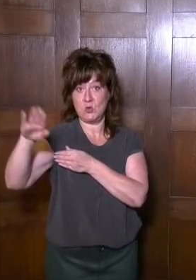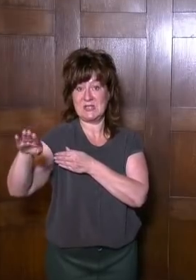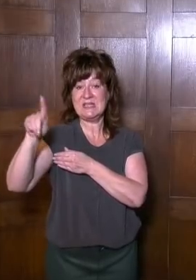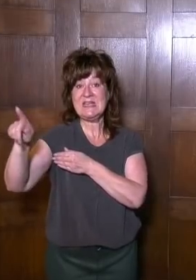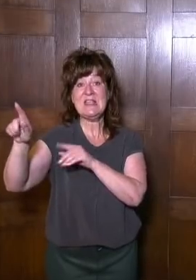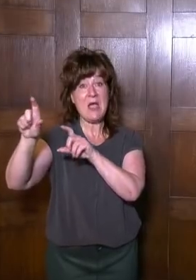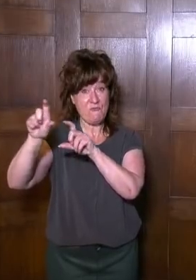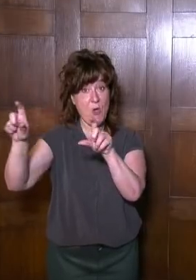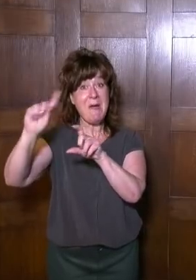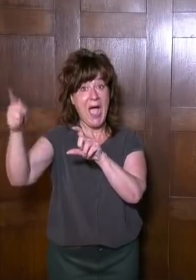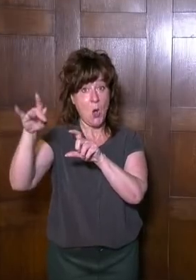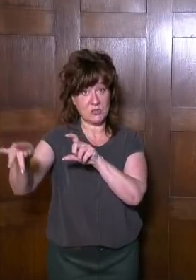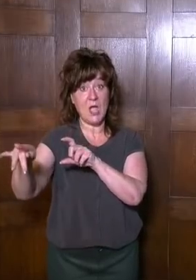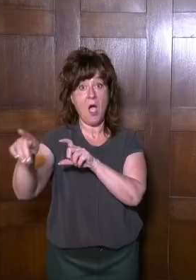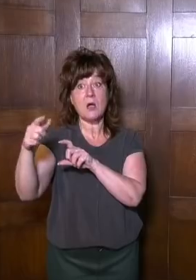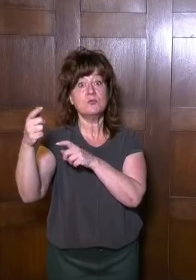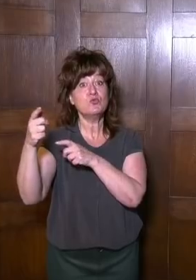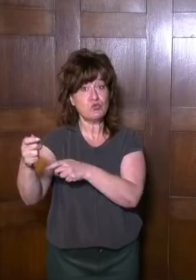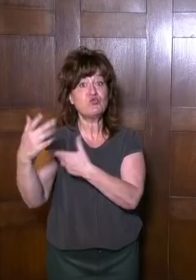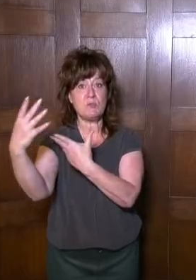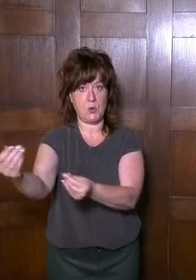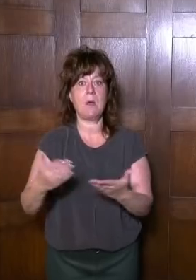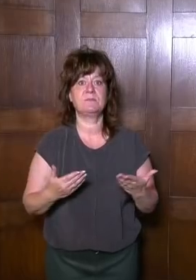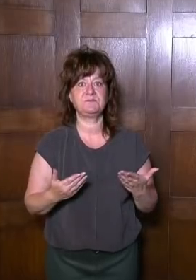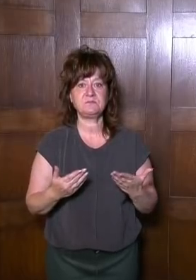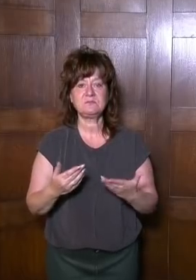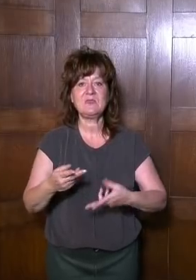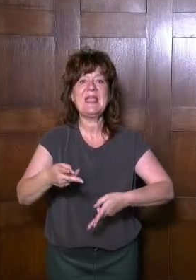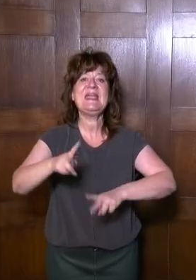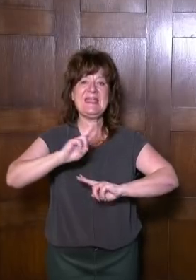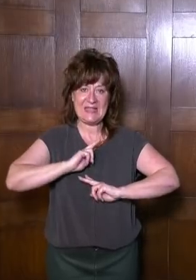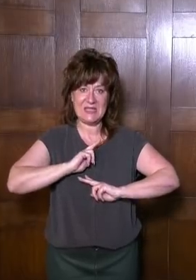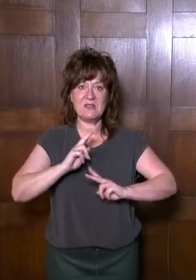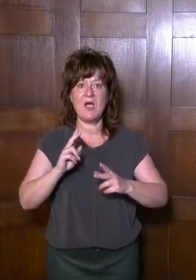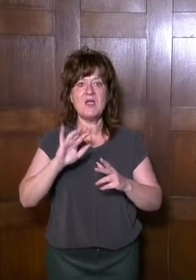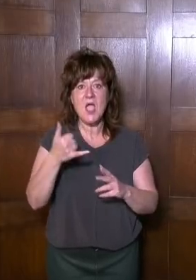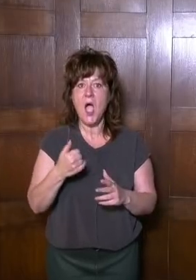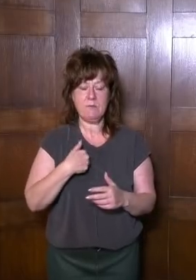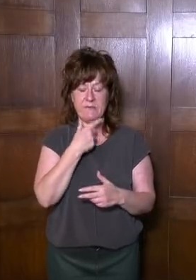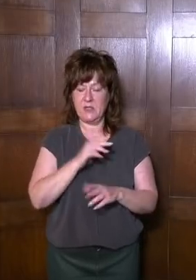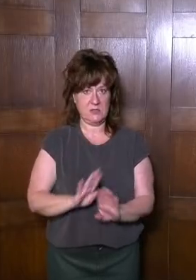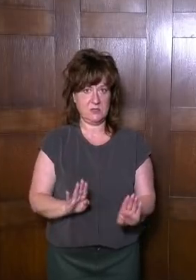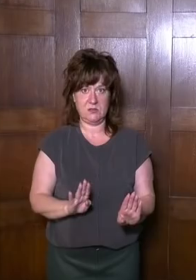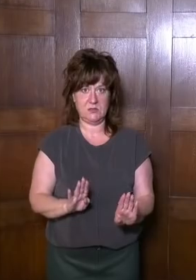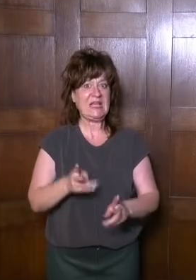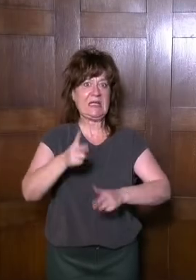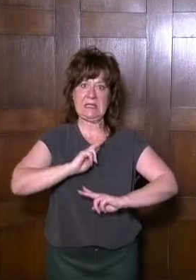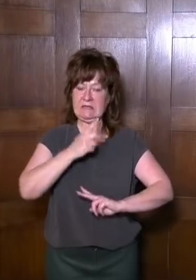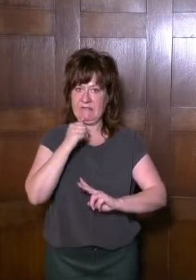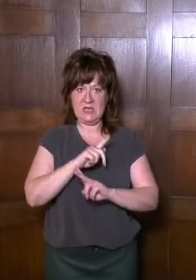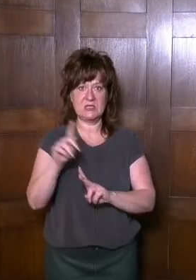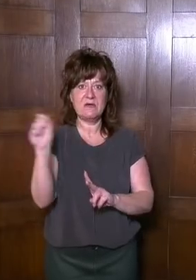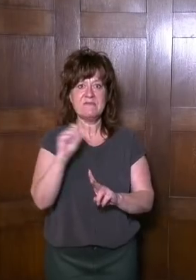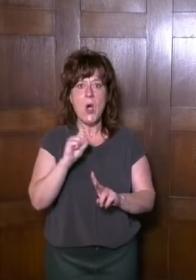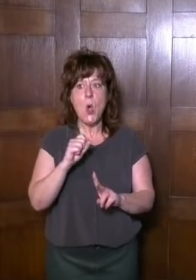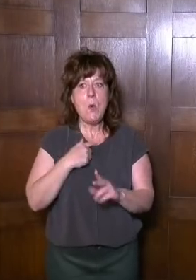in dieser Größe auch noch Zuschüsse bekommen können. Kredite gab es, habe ich für mich abgewählt, muss ich sagen, weil aufgrund von unserem